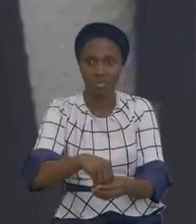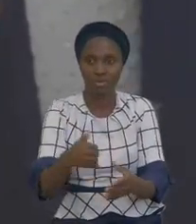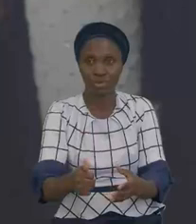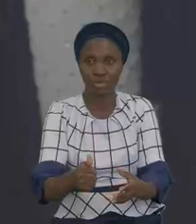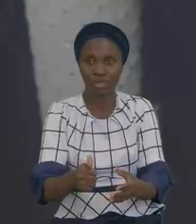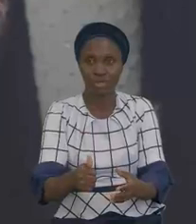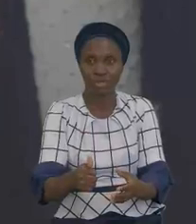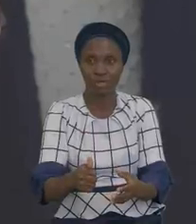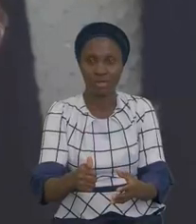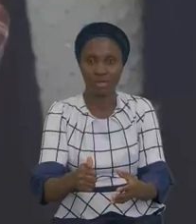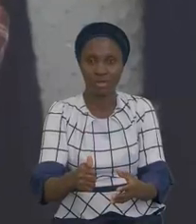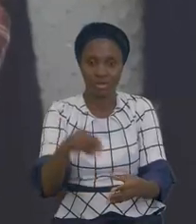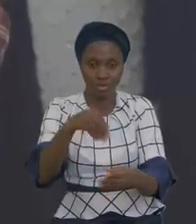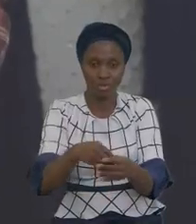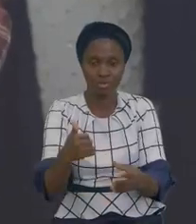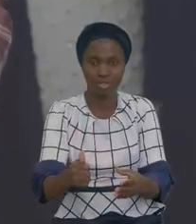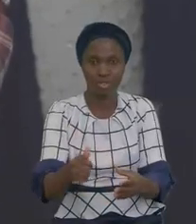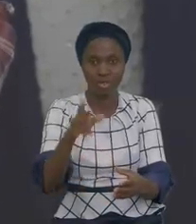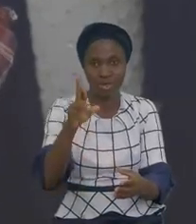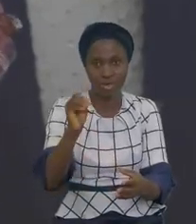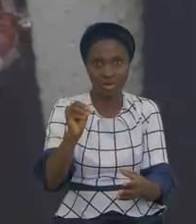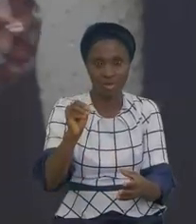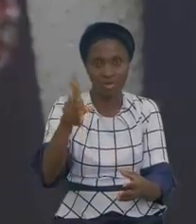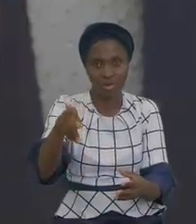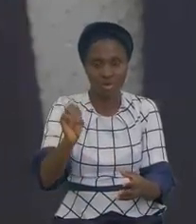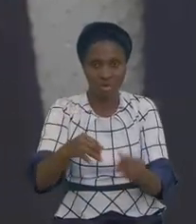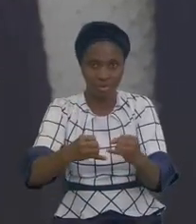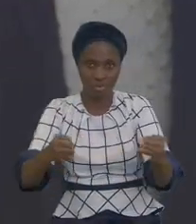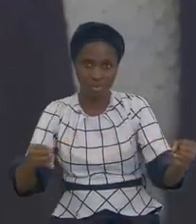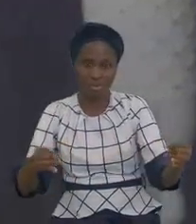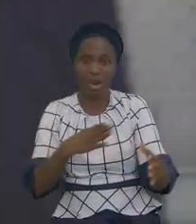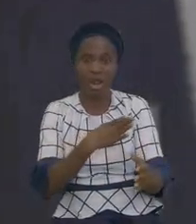Et vous mettez le poteau et vous attachez au milieu.